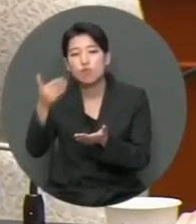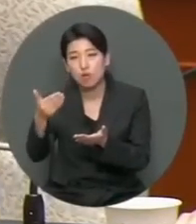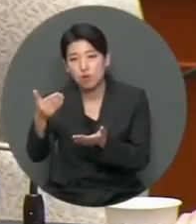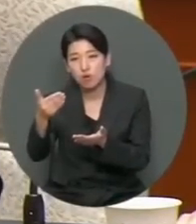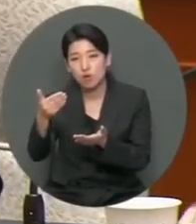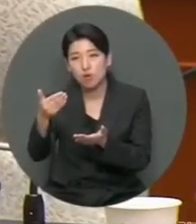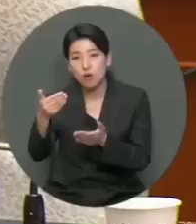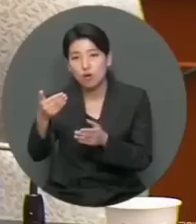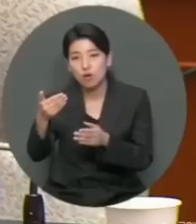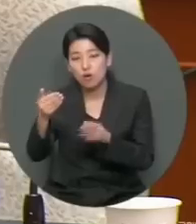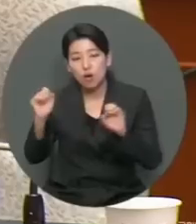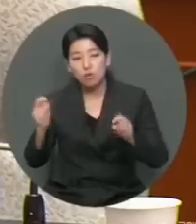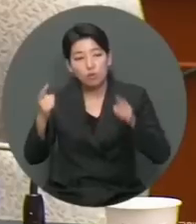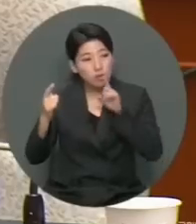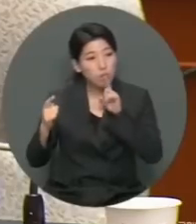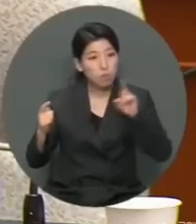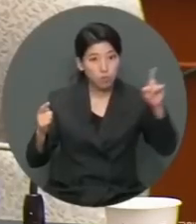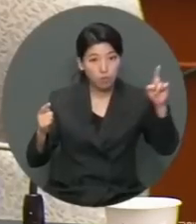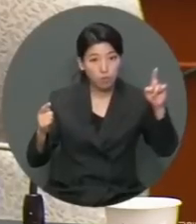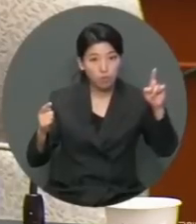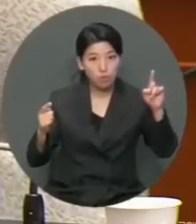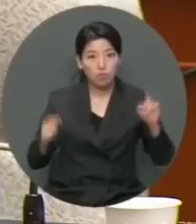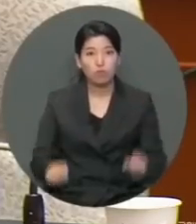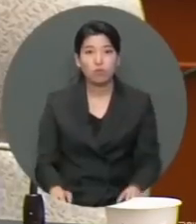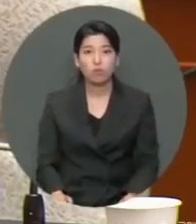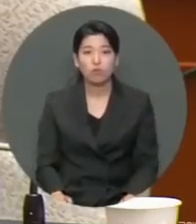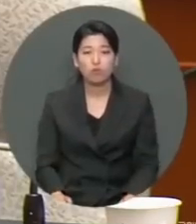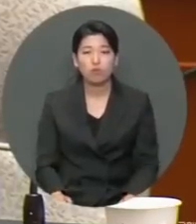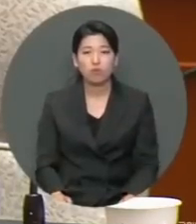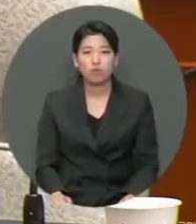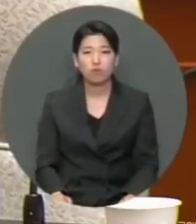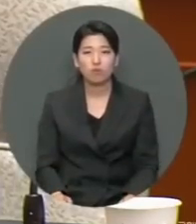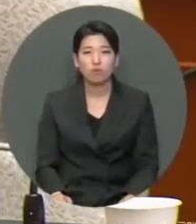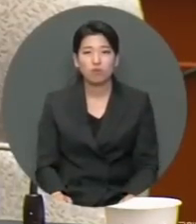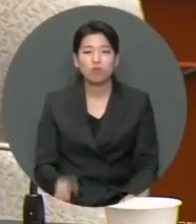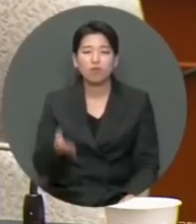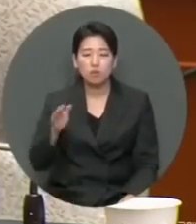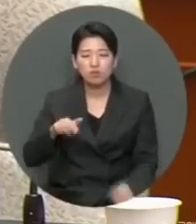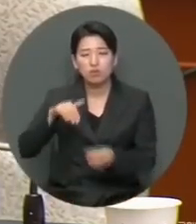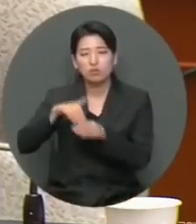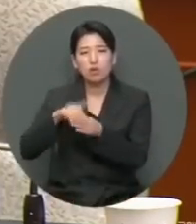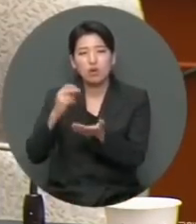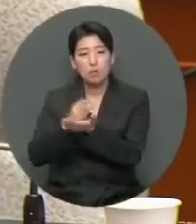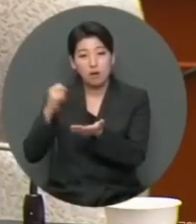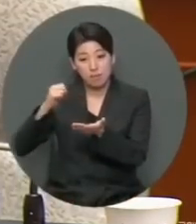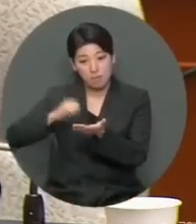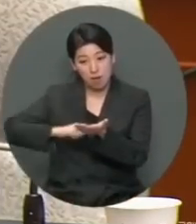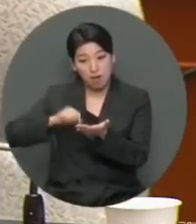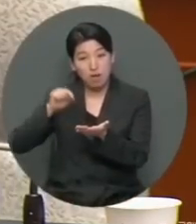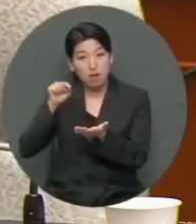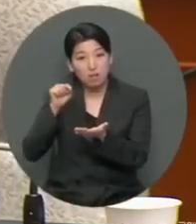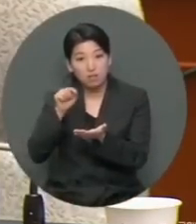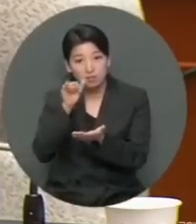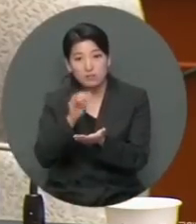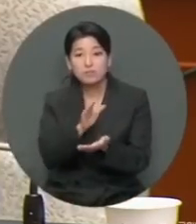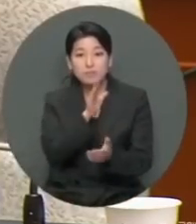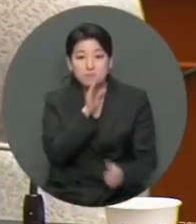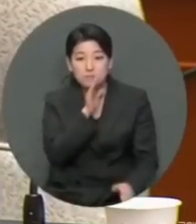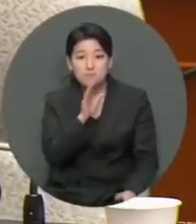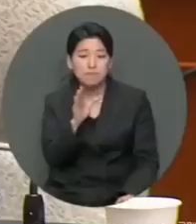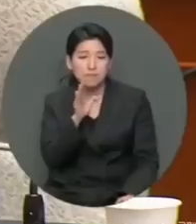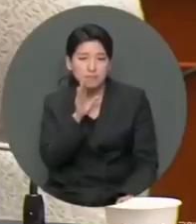이 선거관리 업무 중에 규제 업무는 준사법장에 해당하기 때문에 기본적으로